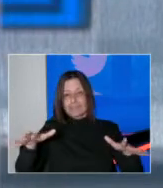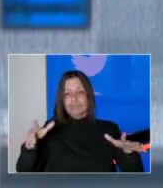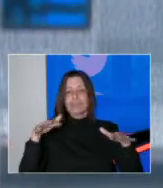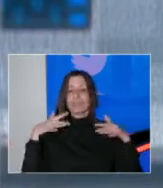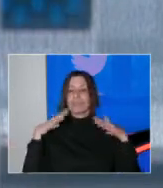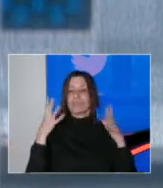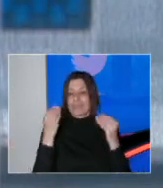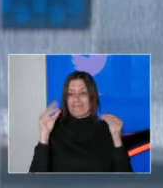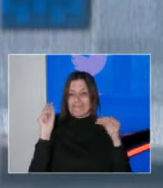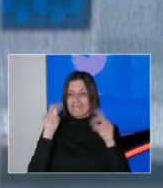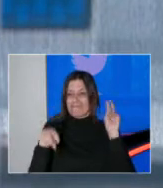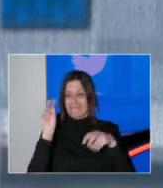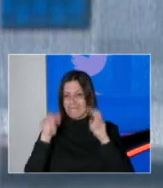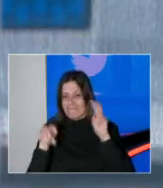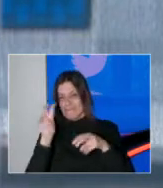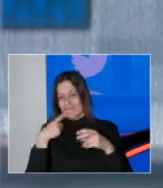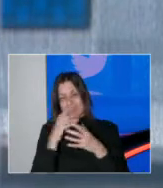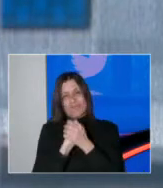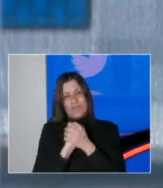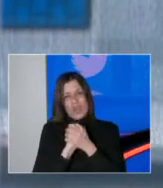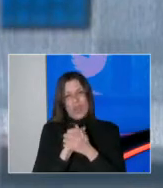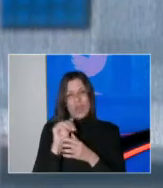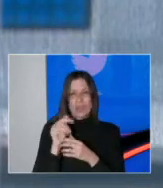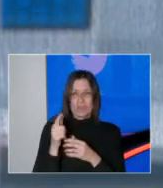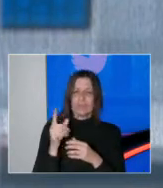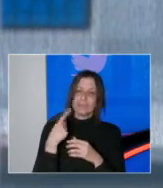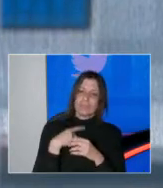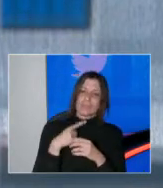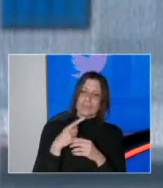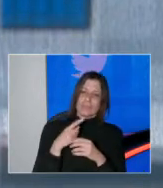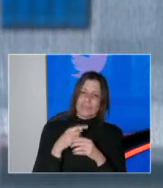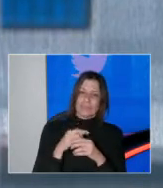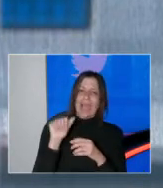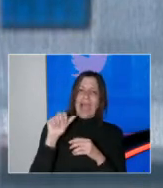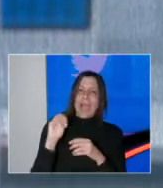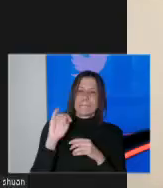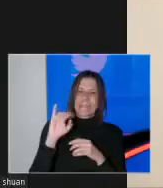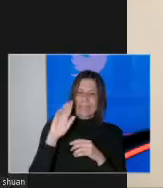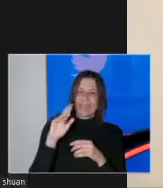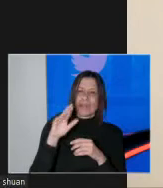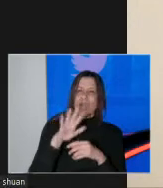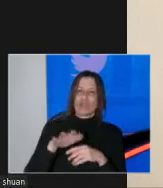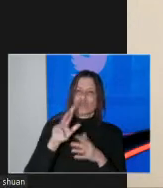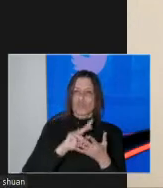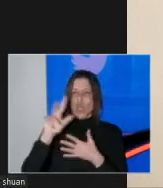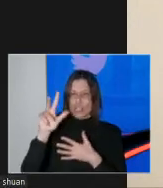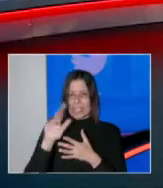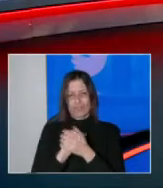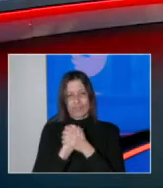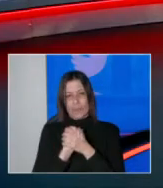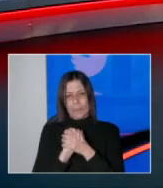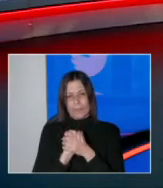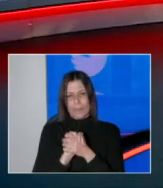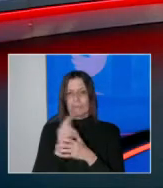אחריו רבים. אומרים עכשיו שלום לאמיר שואן, הצינור, רשת 13. שלום אמיר. ערב טוב, יובל.